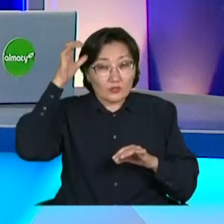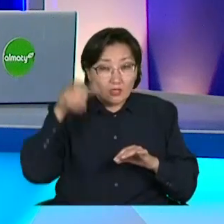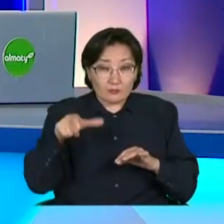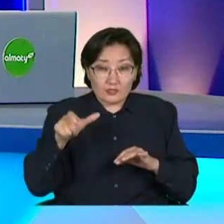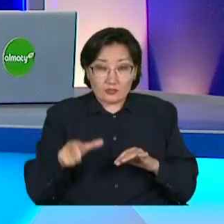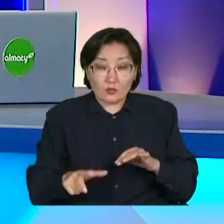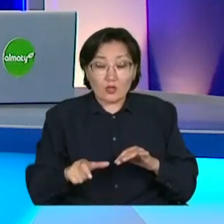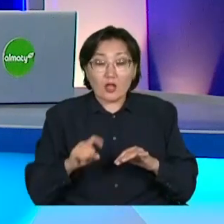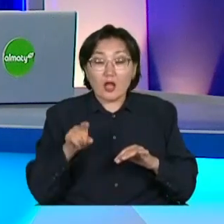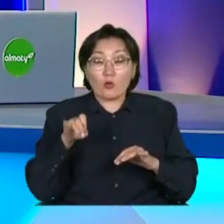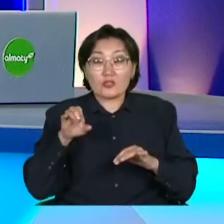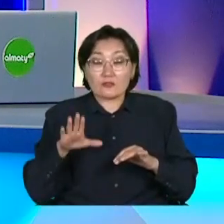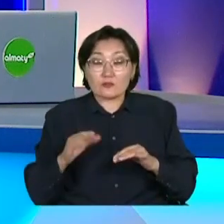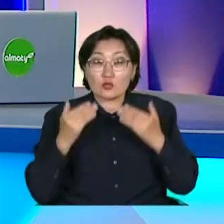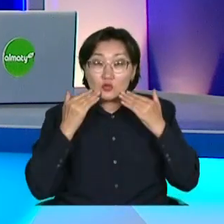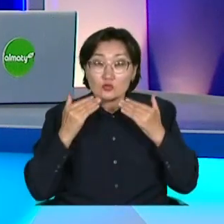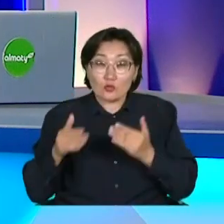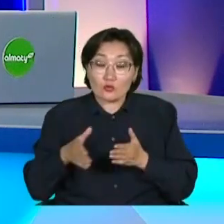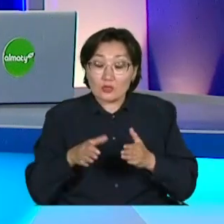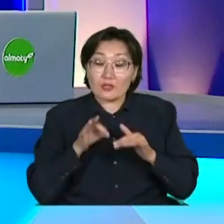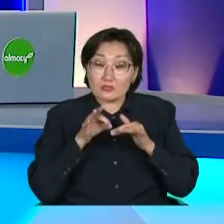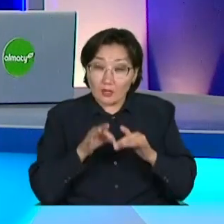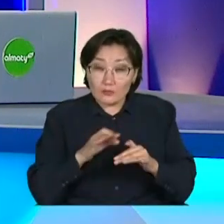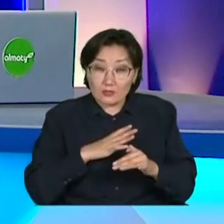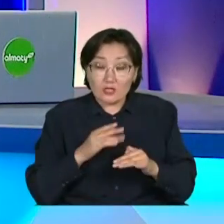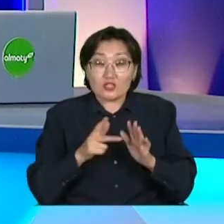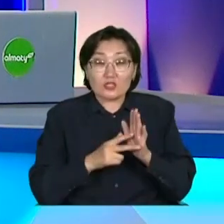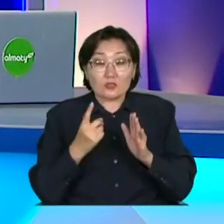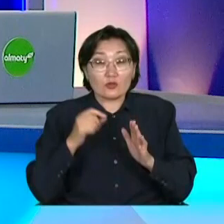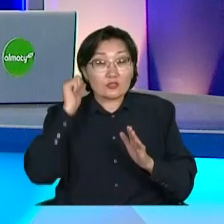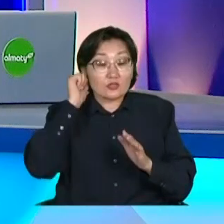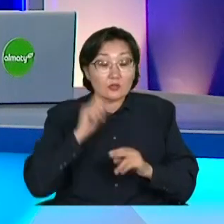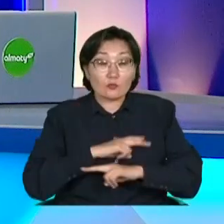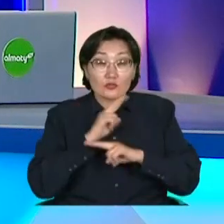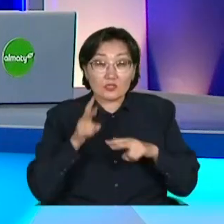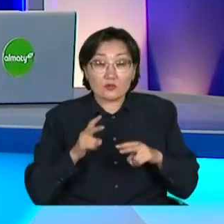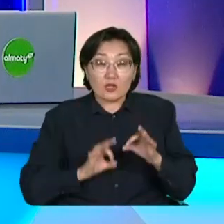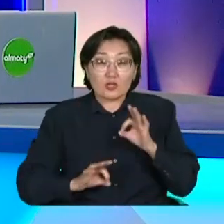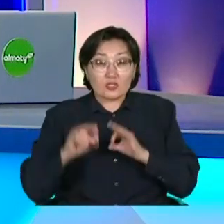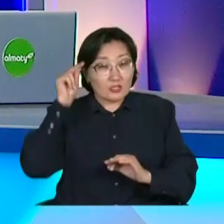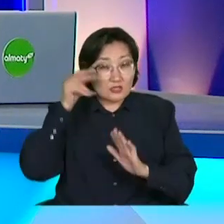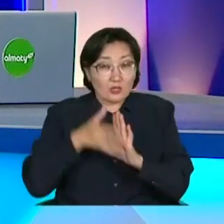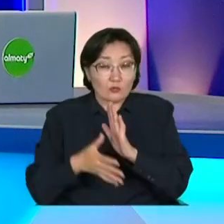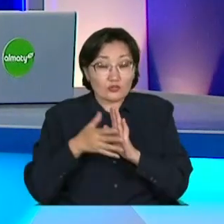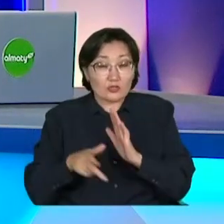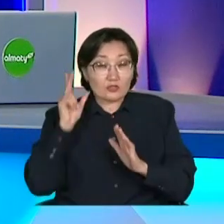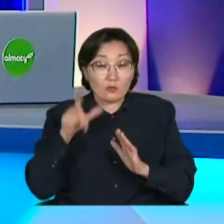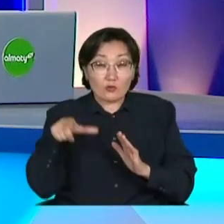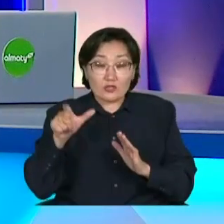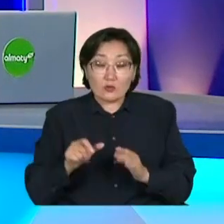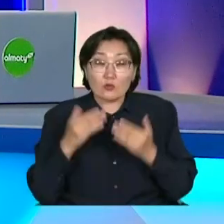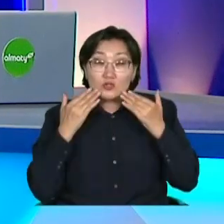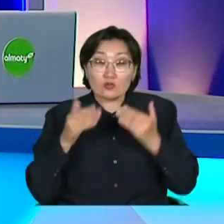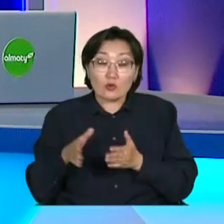ғалым Мұрат Әуезовпен қоштасу рәсімін өткізді. 81 жасында өмірден озған шығыстанушы дипломатты ақтық сапарға шығарып